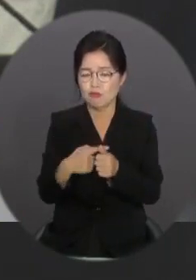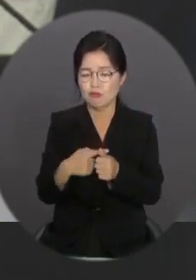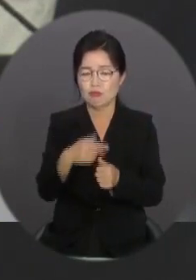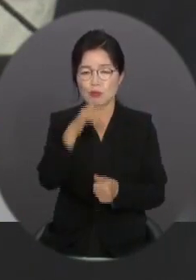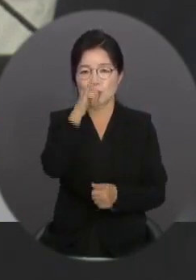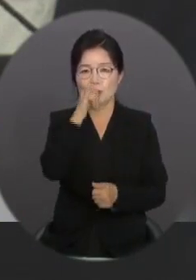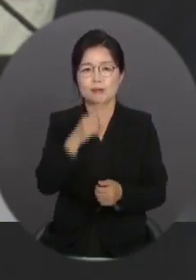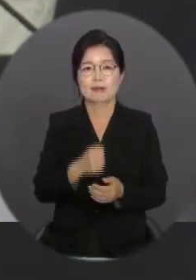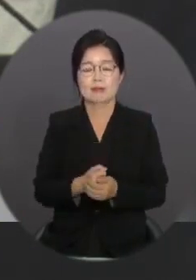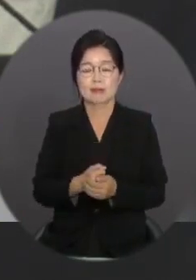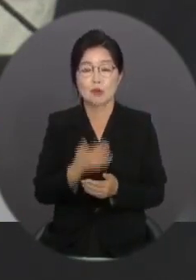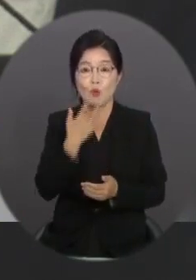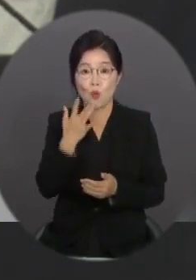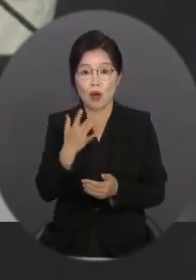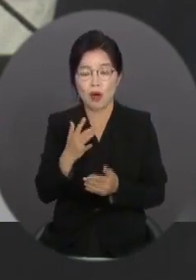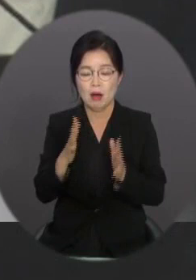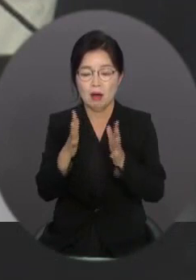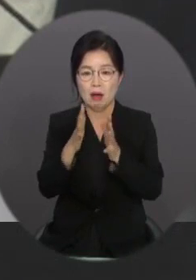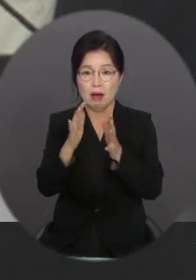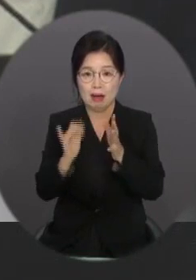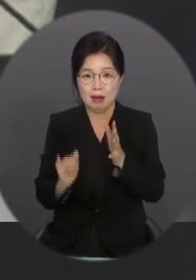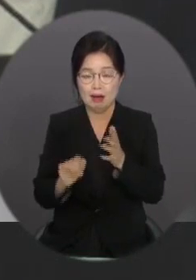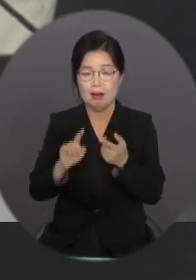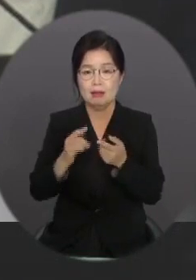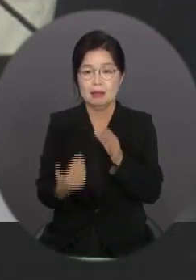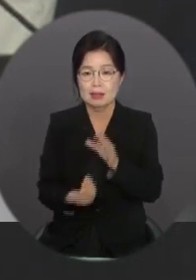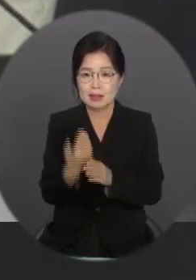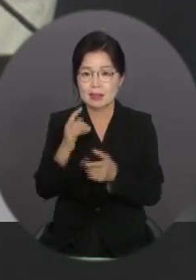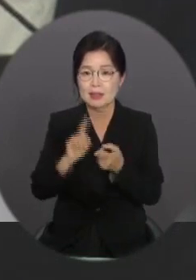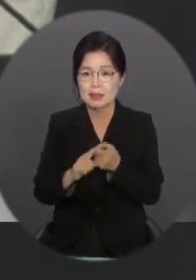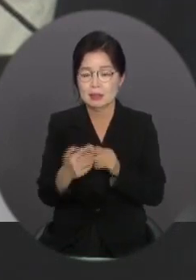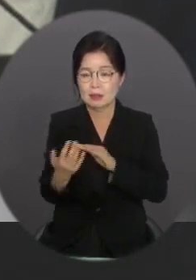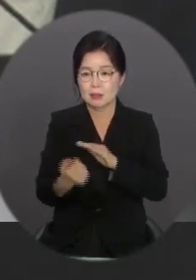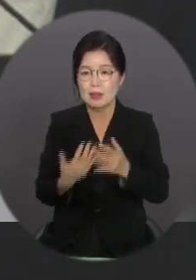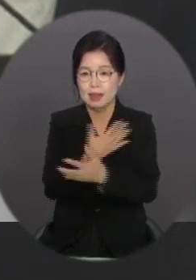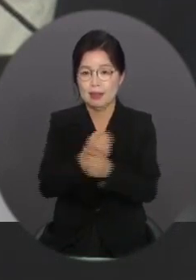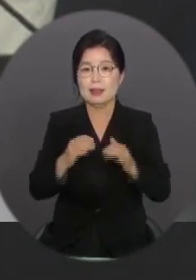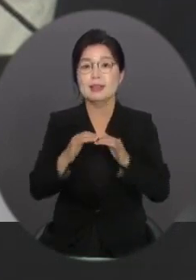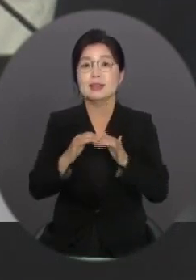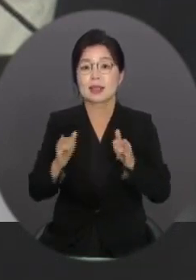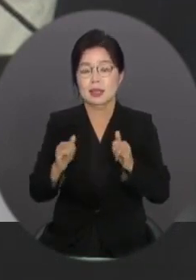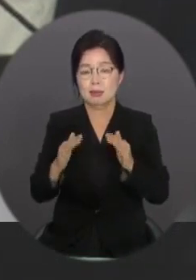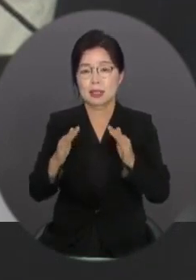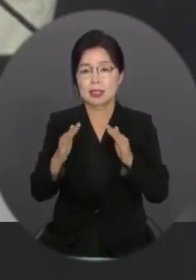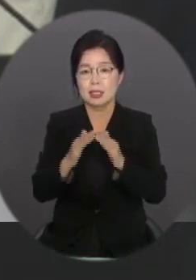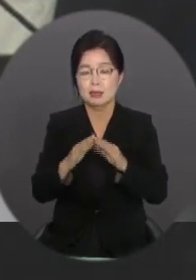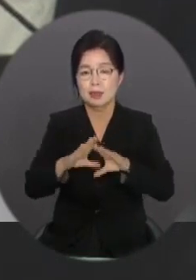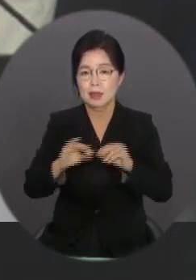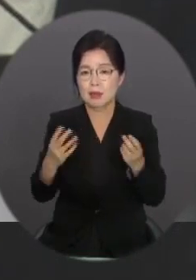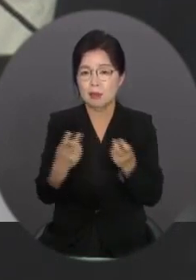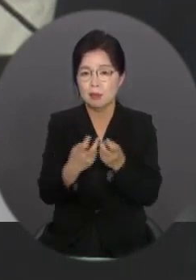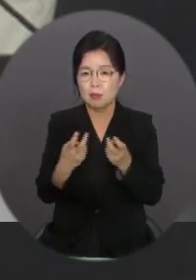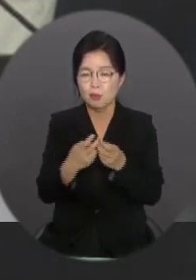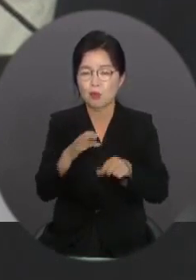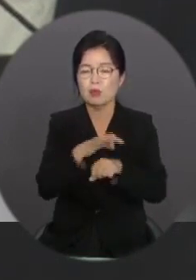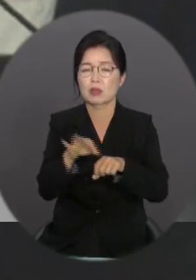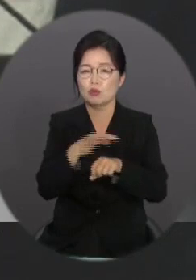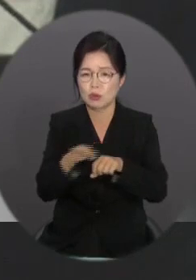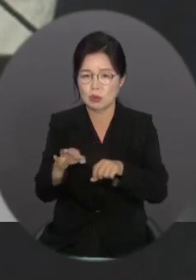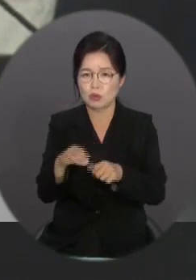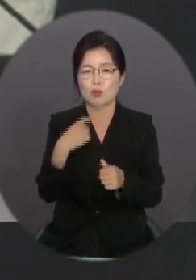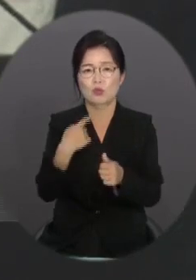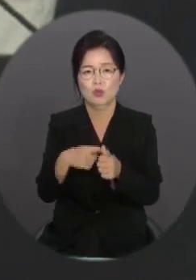쏟아졌습니다. 화정 아이파크 붕괴 사고와 관련해서는 예비 입주자들에 대한 주거 지원 방안 마련도 소홀하다는